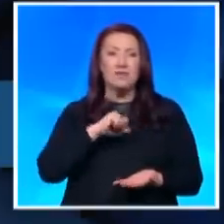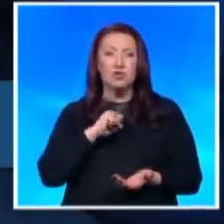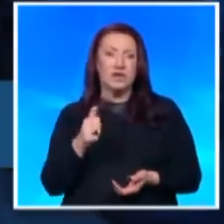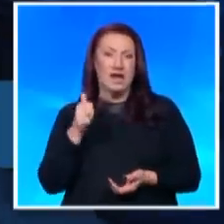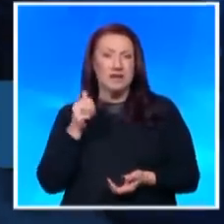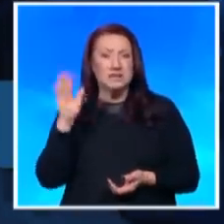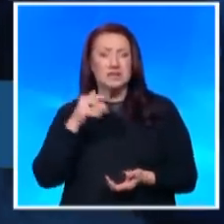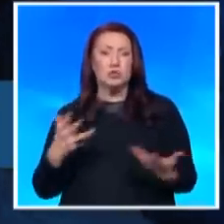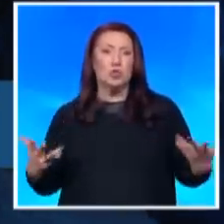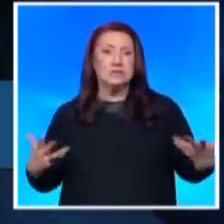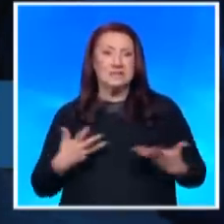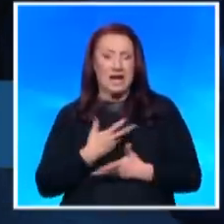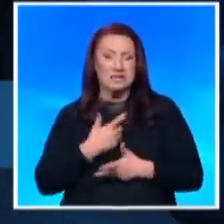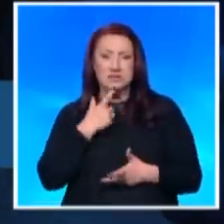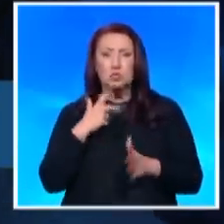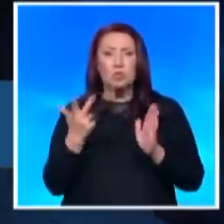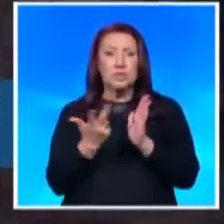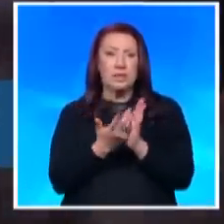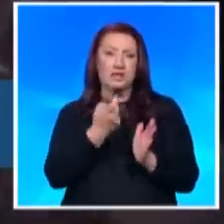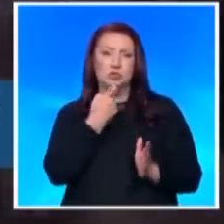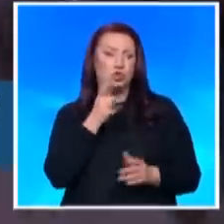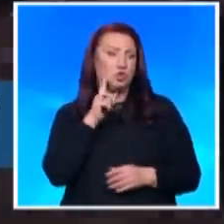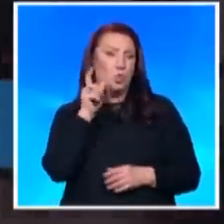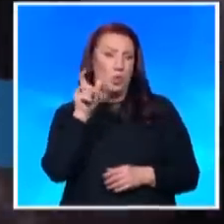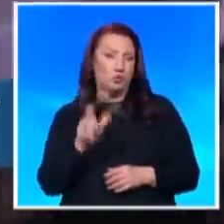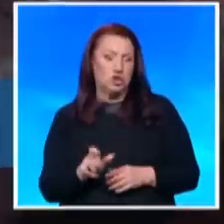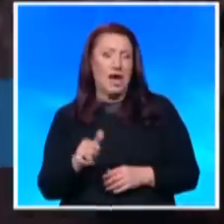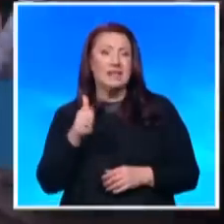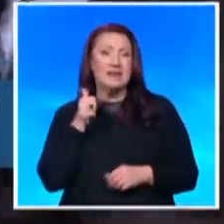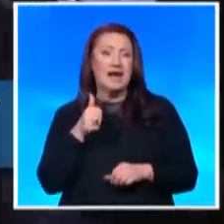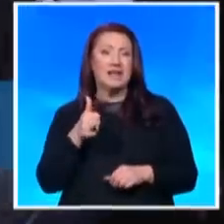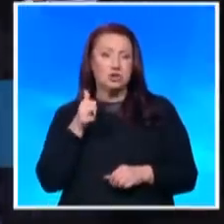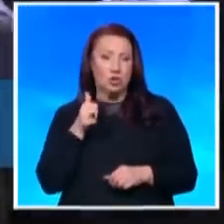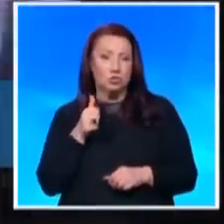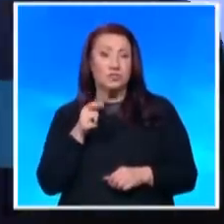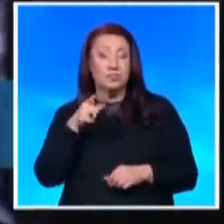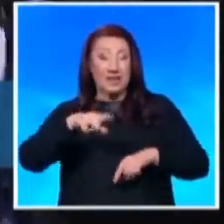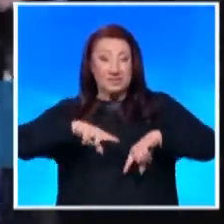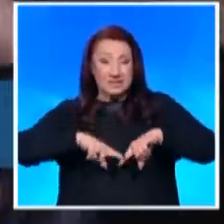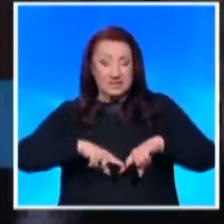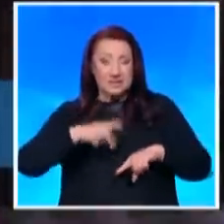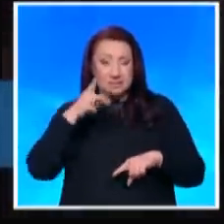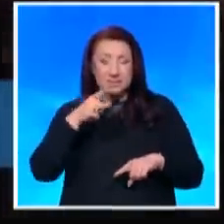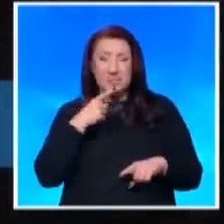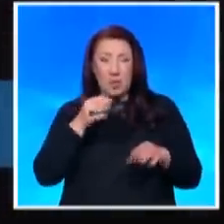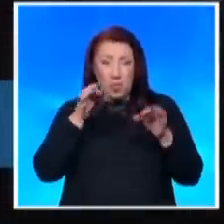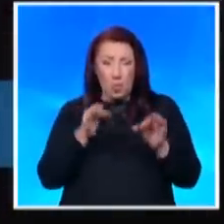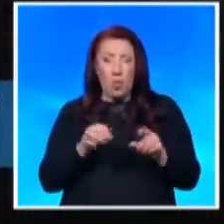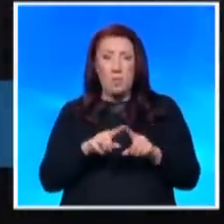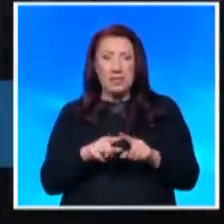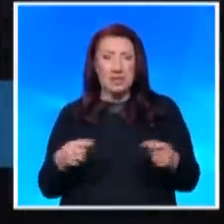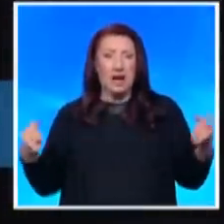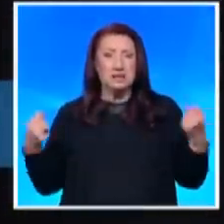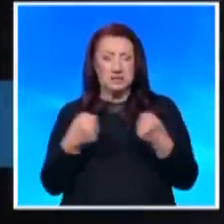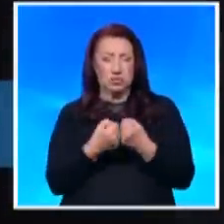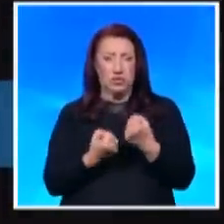от 18-годишния Адриан Антонов. В съдебната зала стана ясно, че в фаталния момент той е шофирал със 101 км в час,